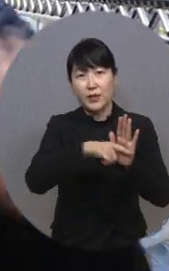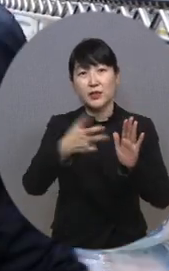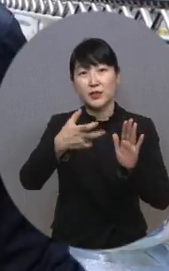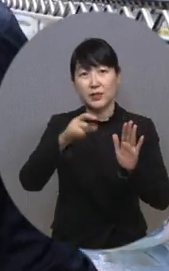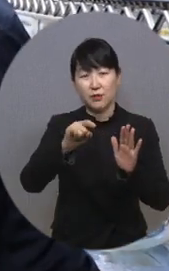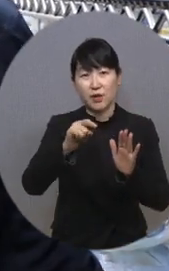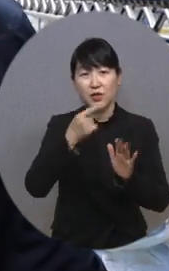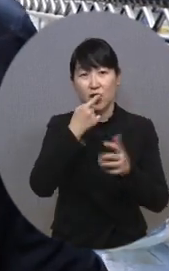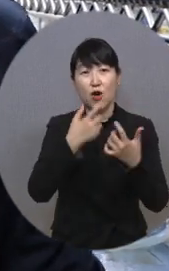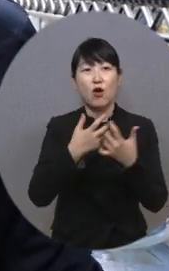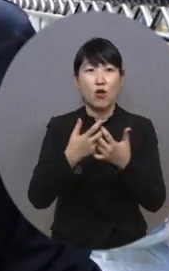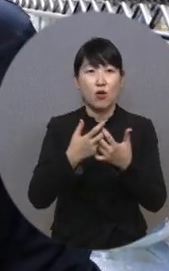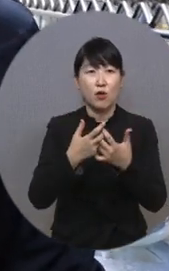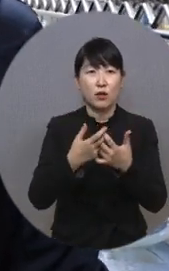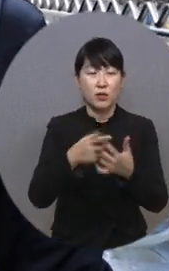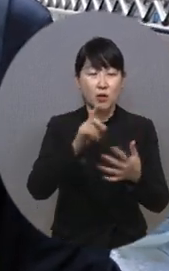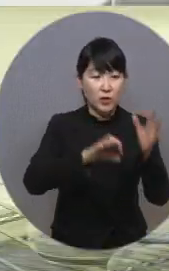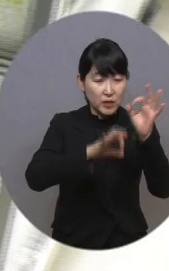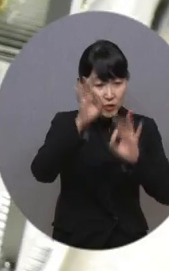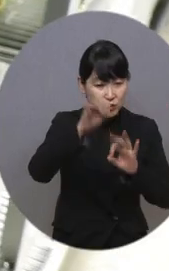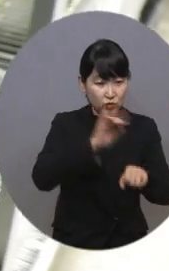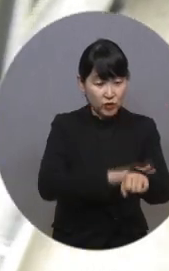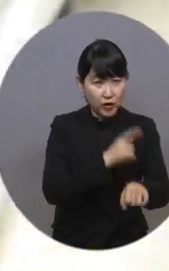다시 뿌리를 유도하면 돼요. 아.